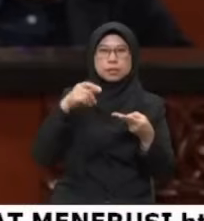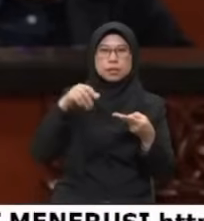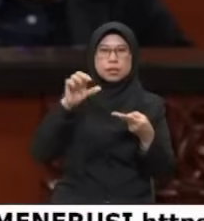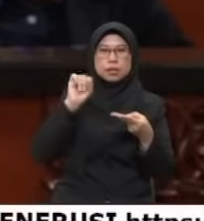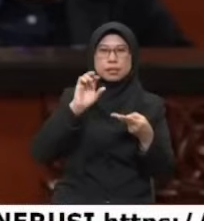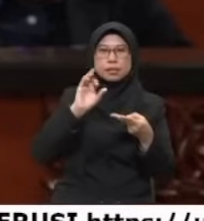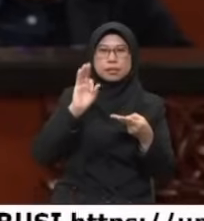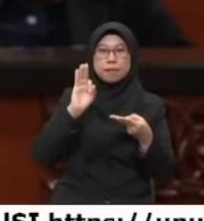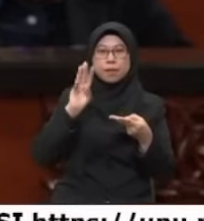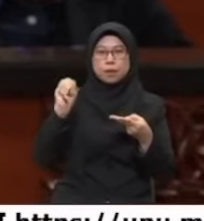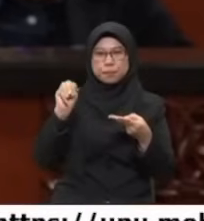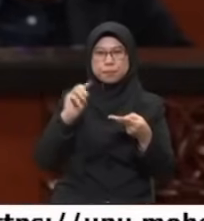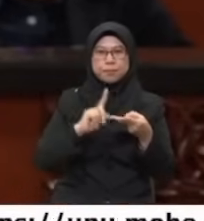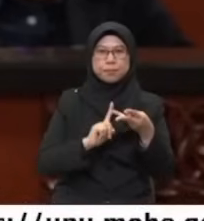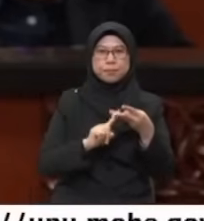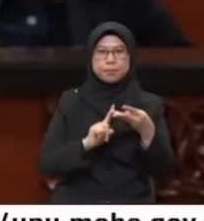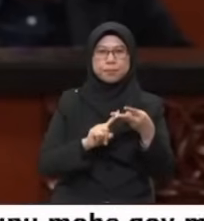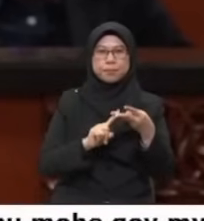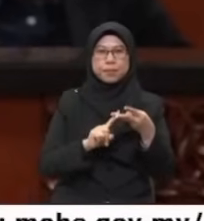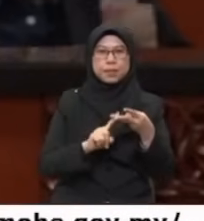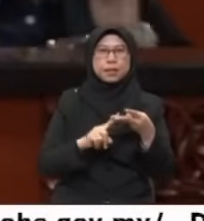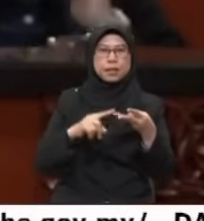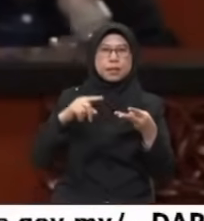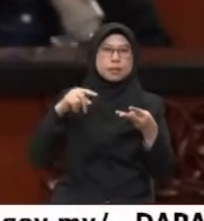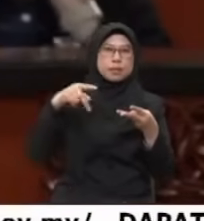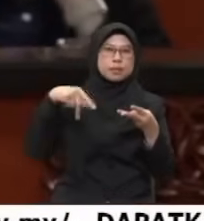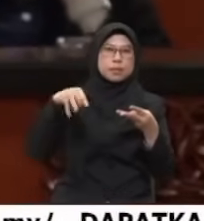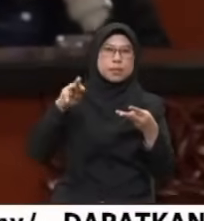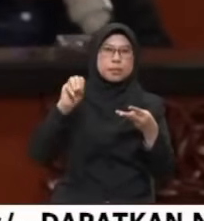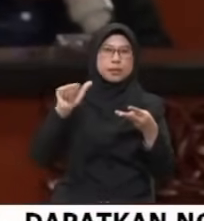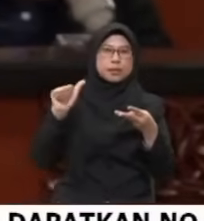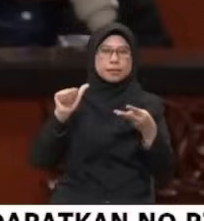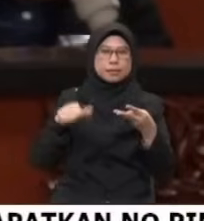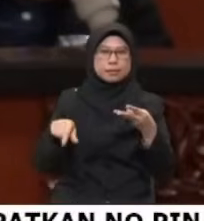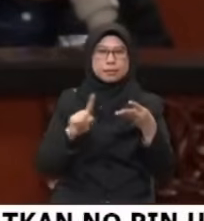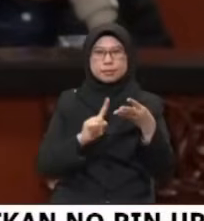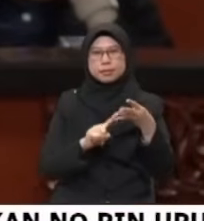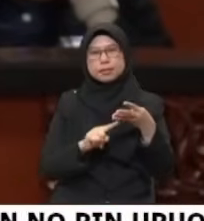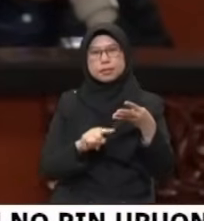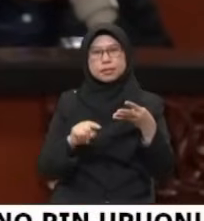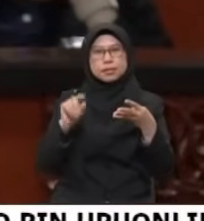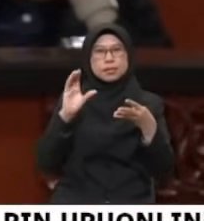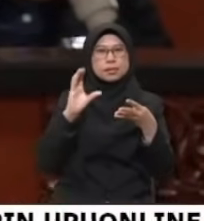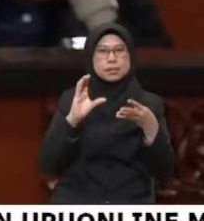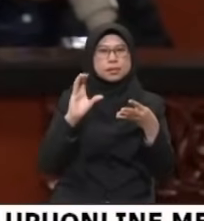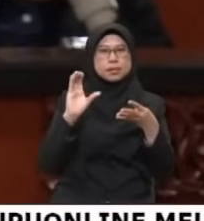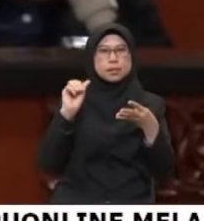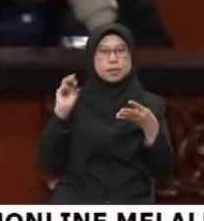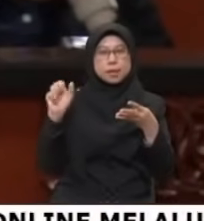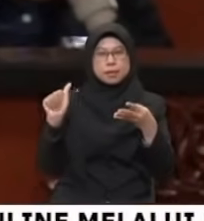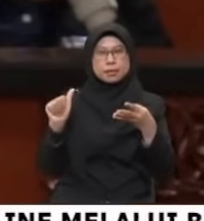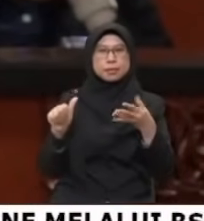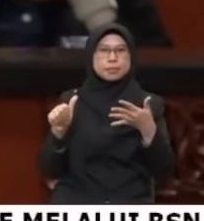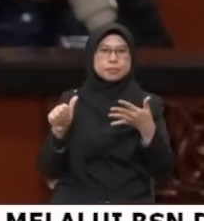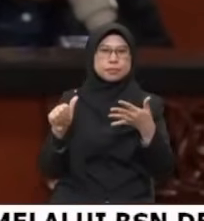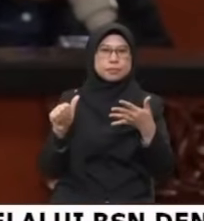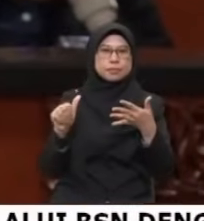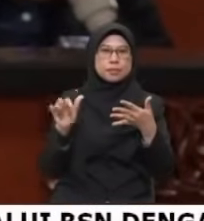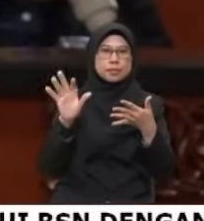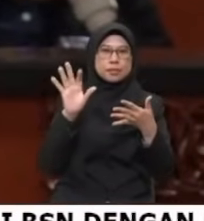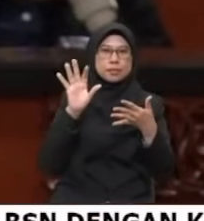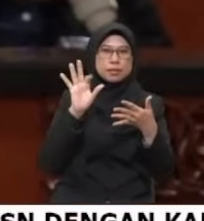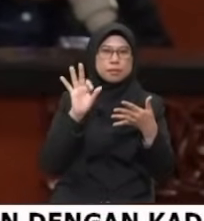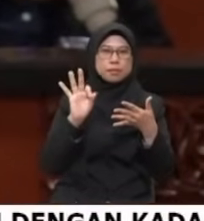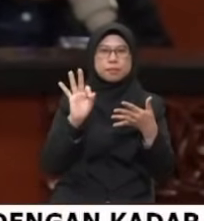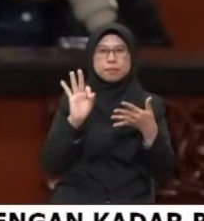SFM polima modified aspal PMA c l modified aspal cma fiber